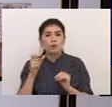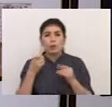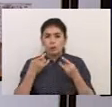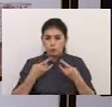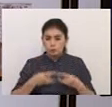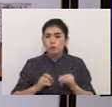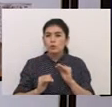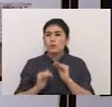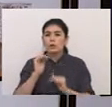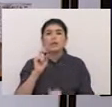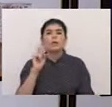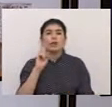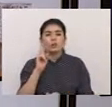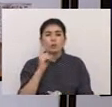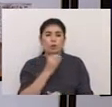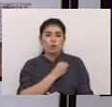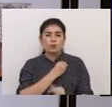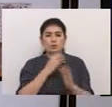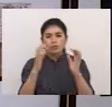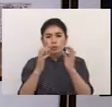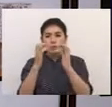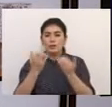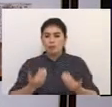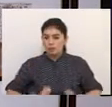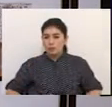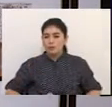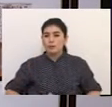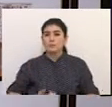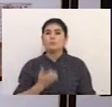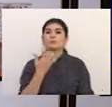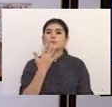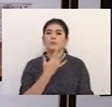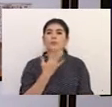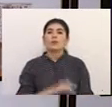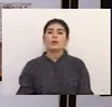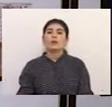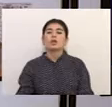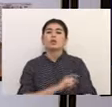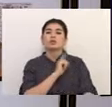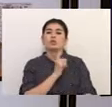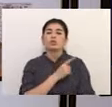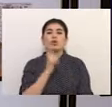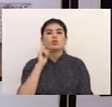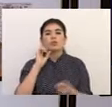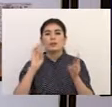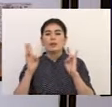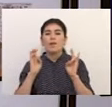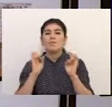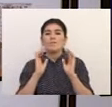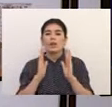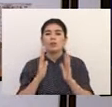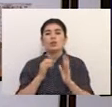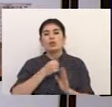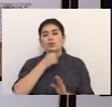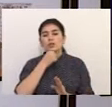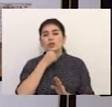tug'ilibdiki, nimanidir himoya qilib yashaydi. 5-chi gap. Kuchli shovqin nafaqat katta